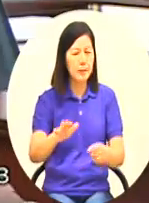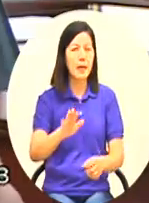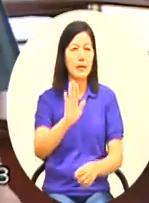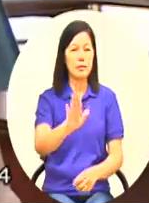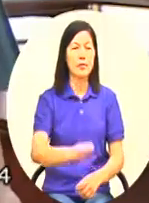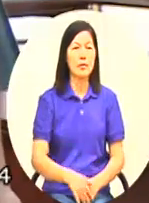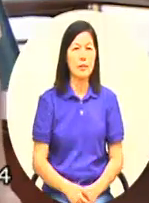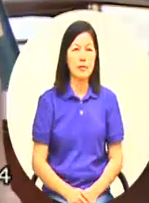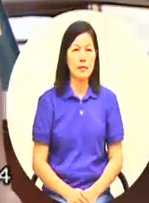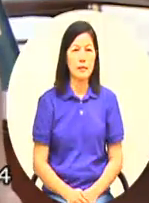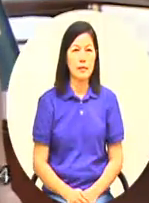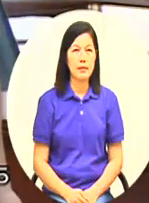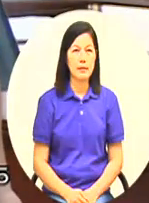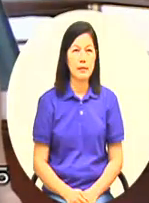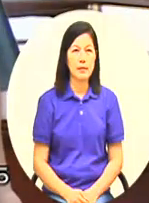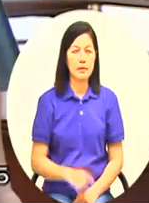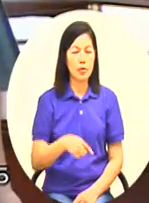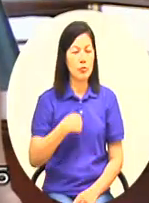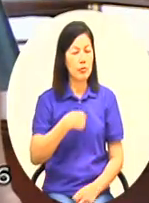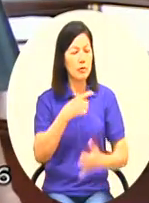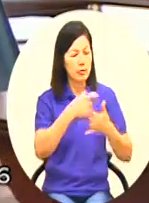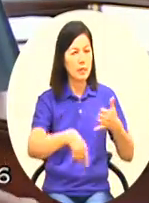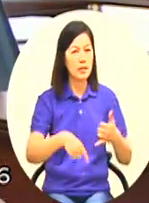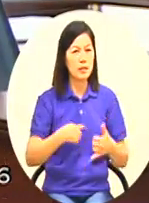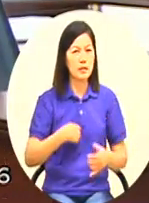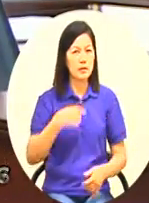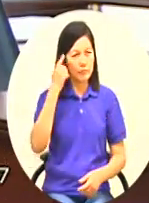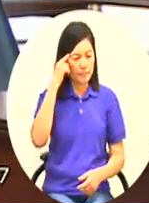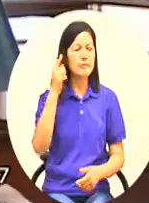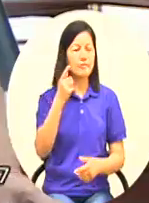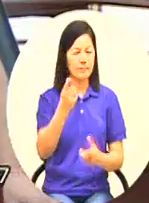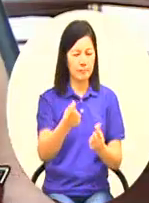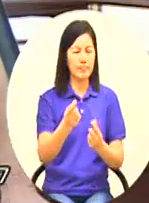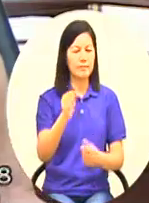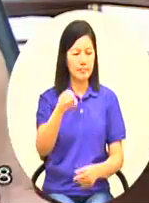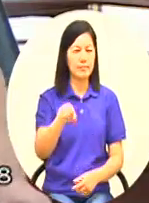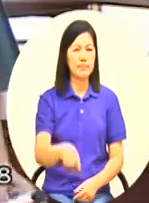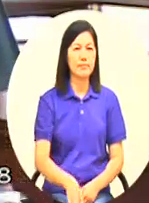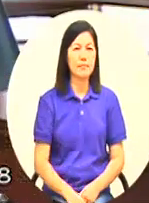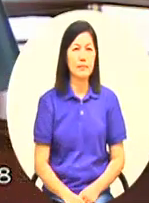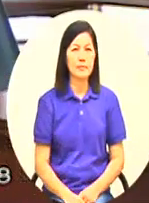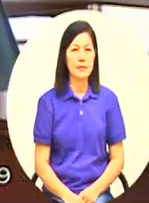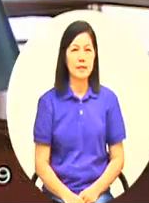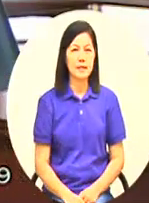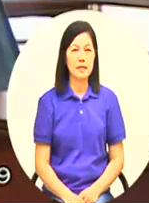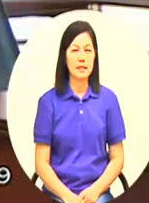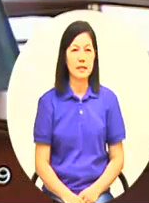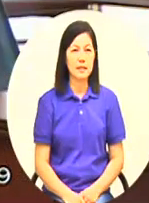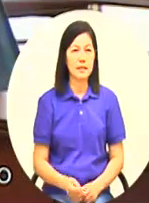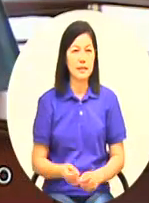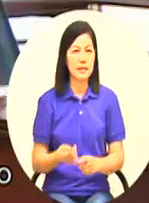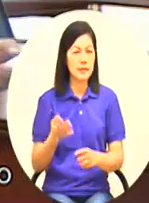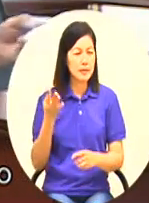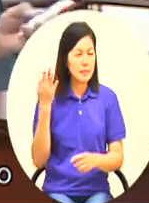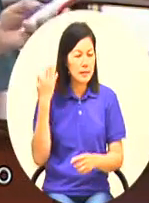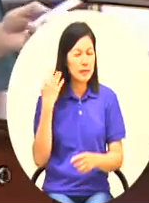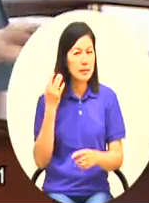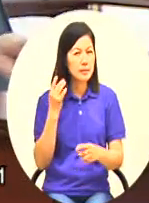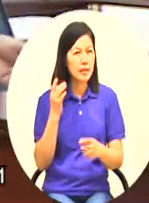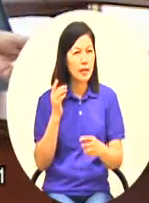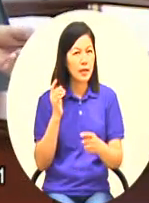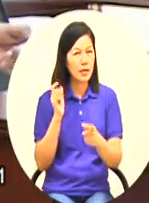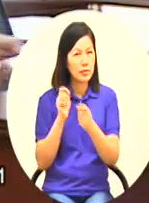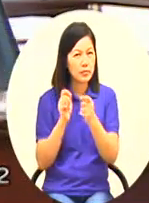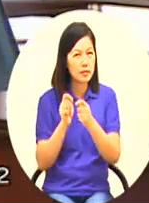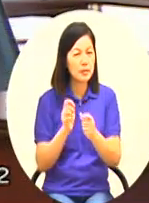当然，伫这部分点点吼，本身也是一些肯定啦。当然，伫前无偌久点点吼，前几回，咱有一个通